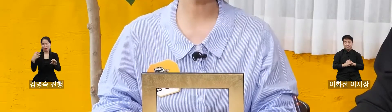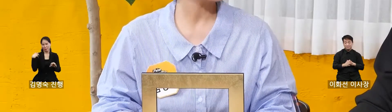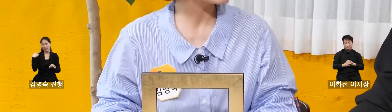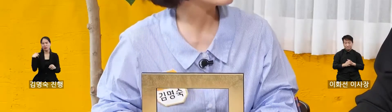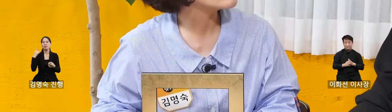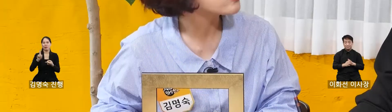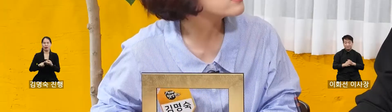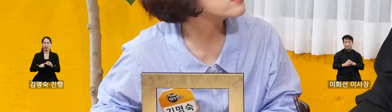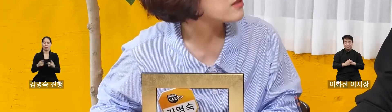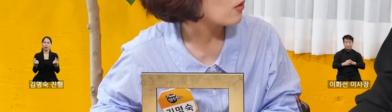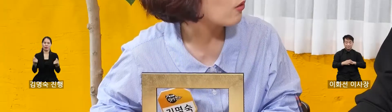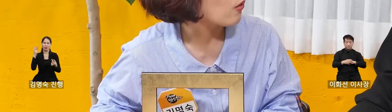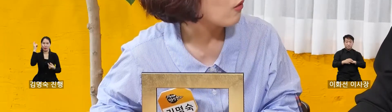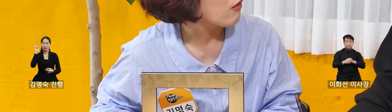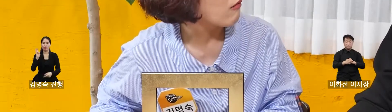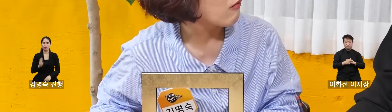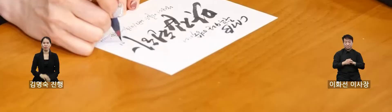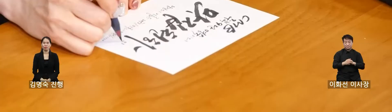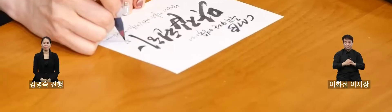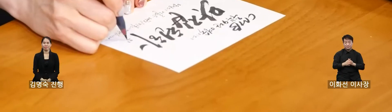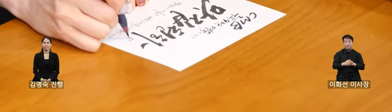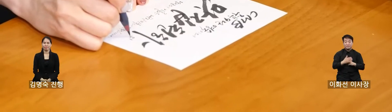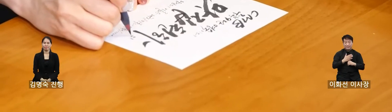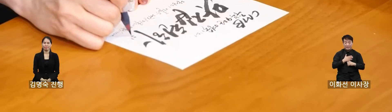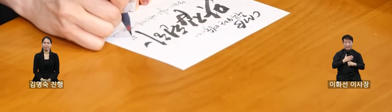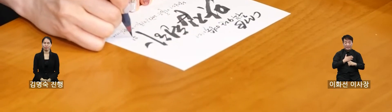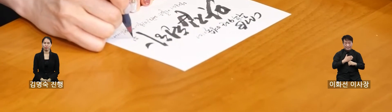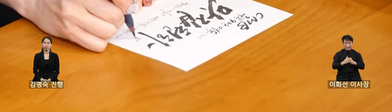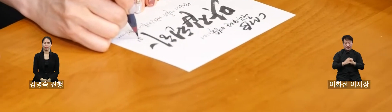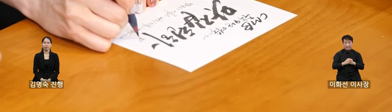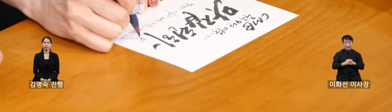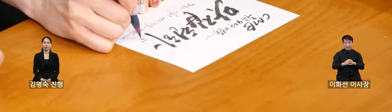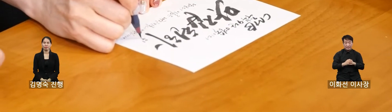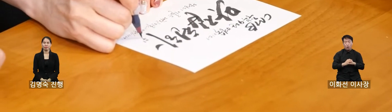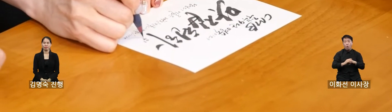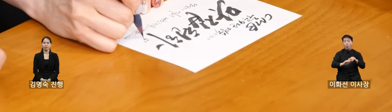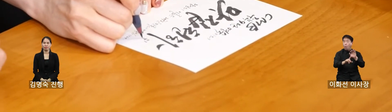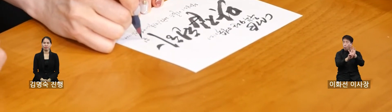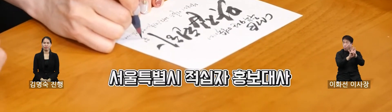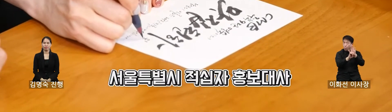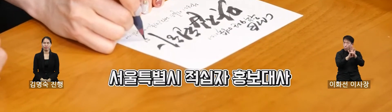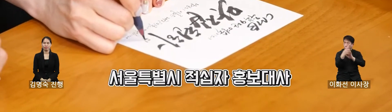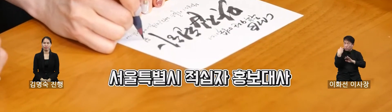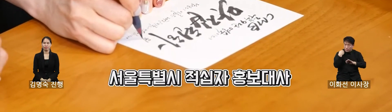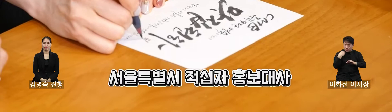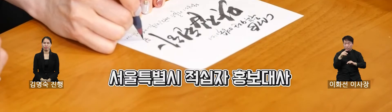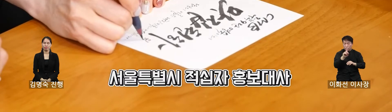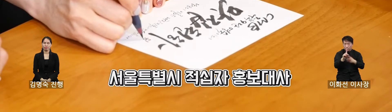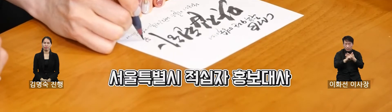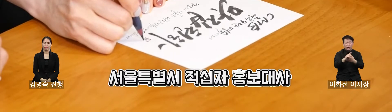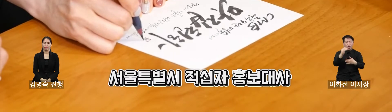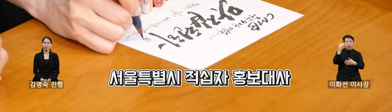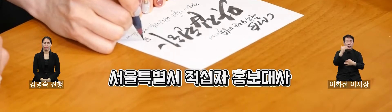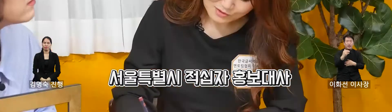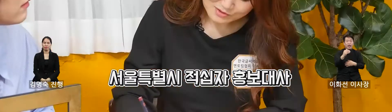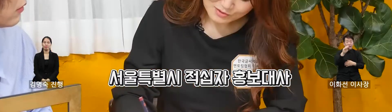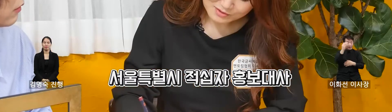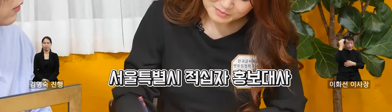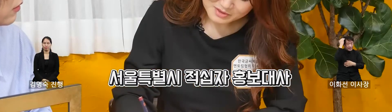하실만 하다는 걸 느끼네요. 제가 홍보 대사를 그 서울특별시